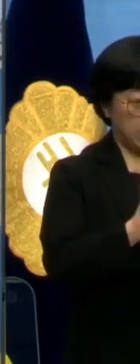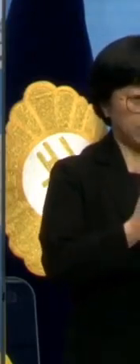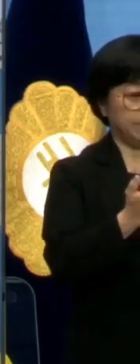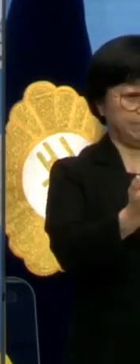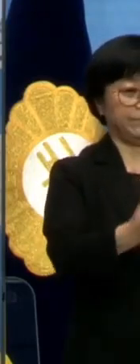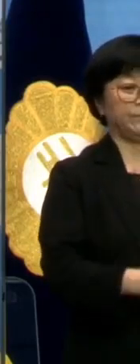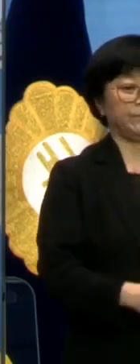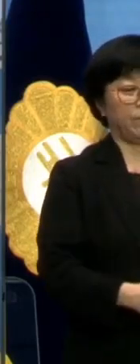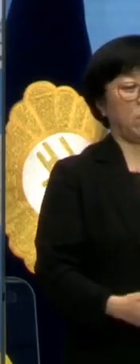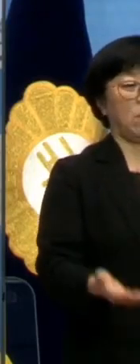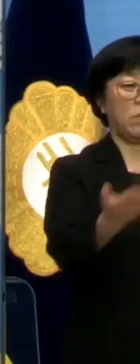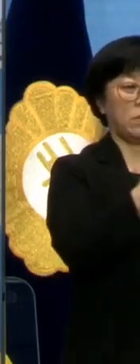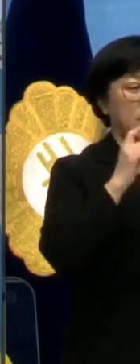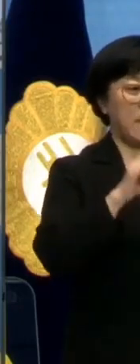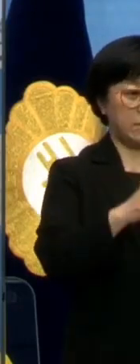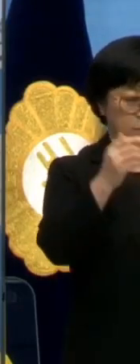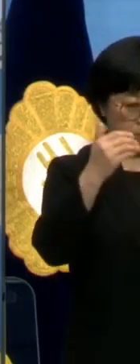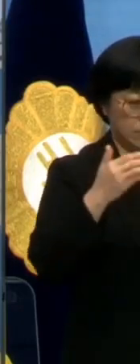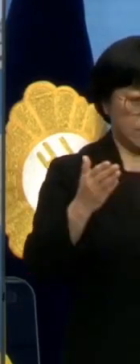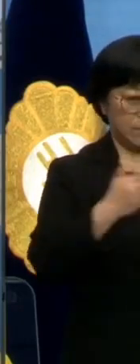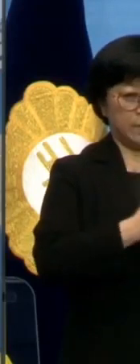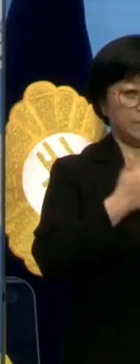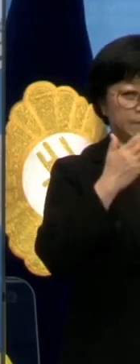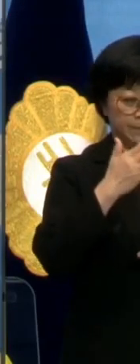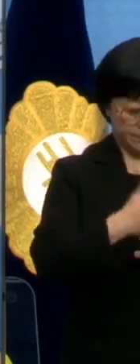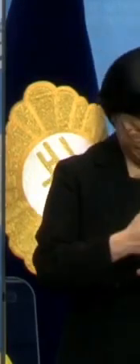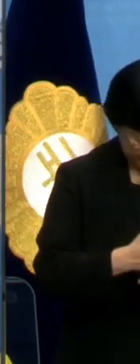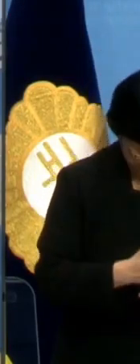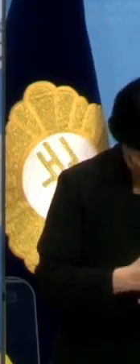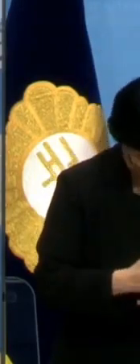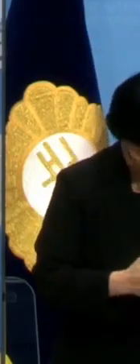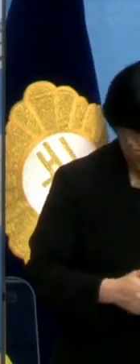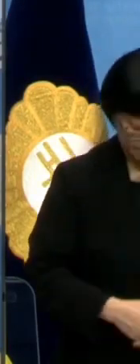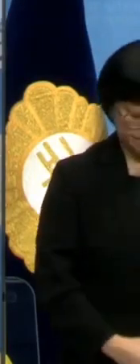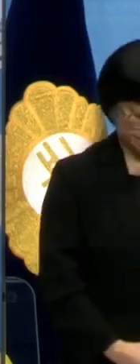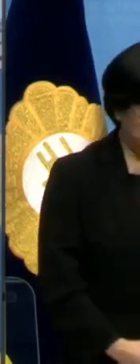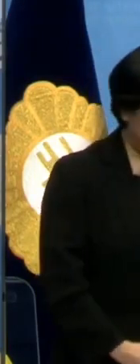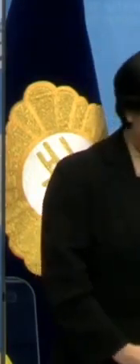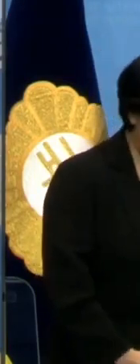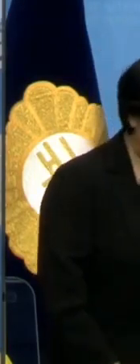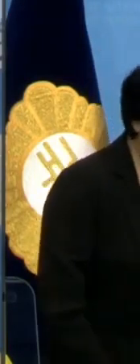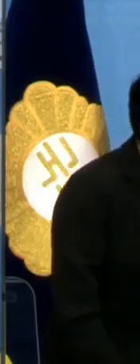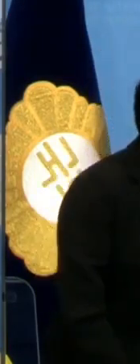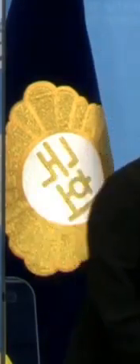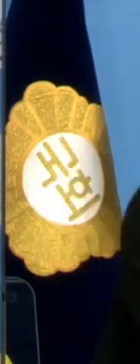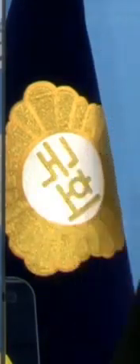대체합니다. 기자 여러분께서 관심 가져주시기 바랍니다. 이상 기자회견을 마치겠습니다.